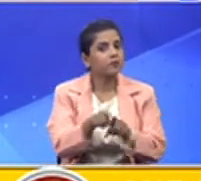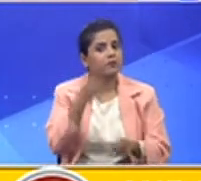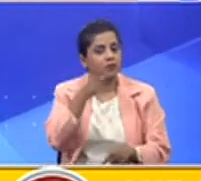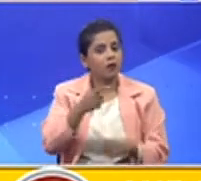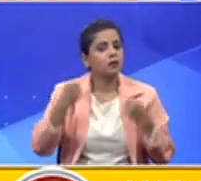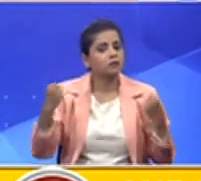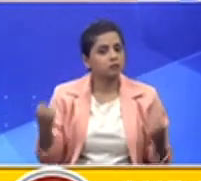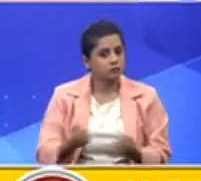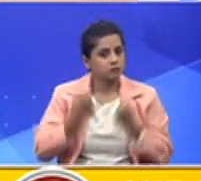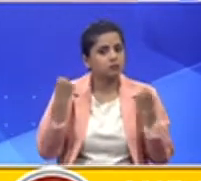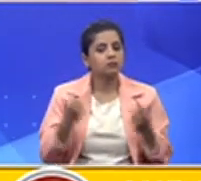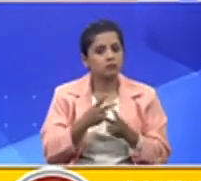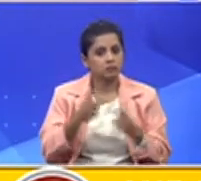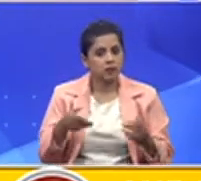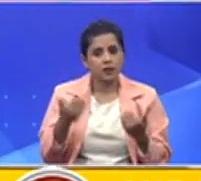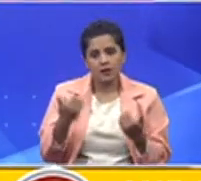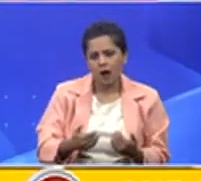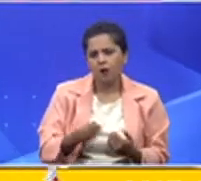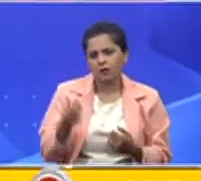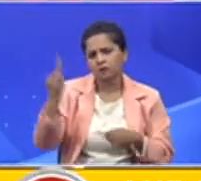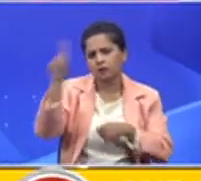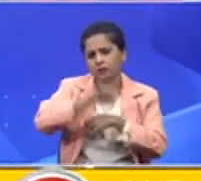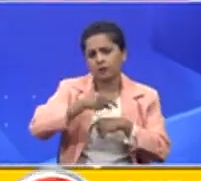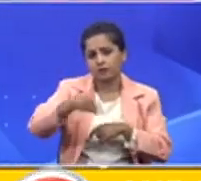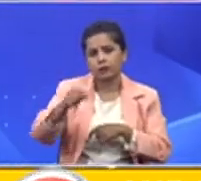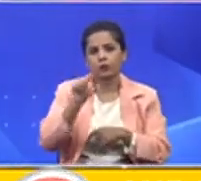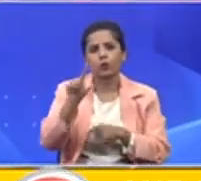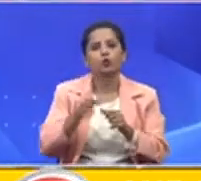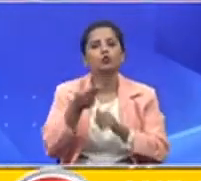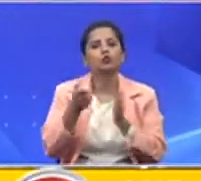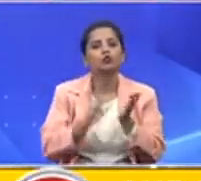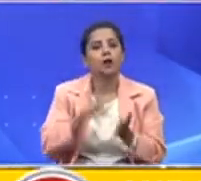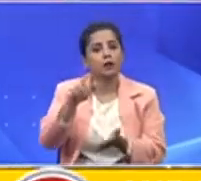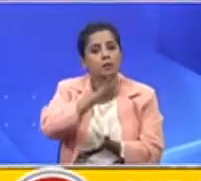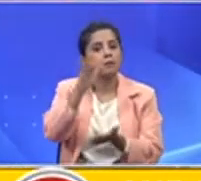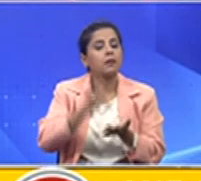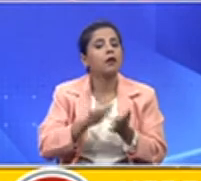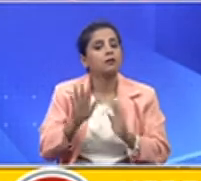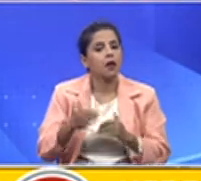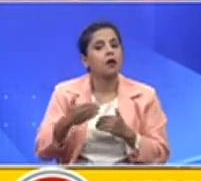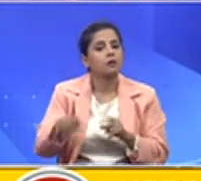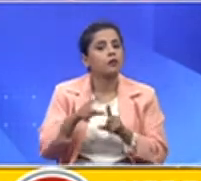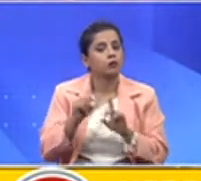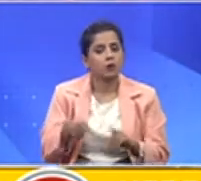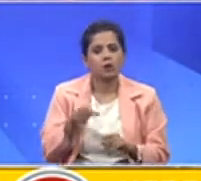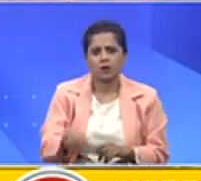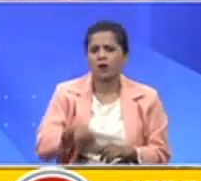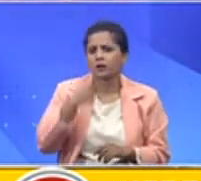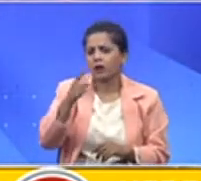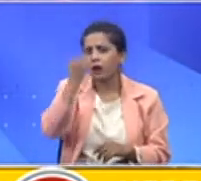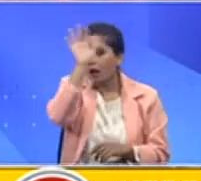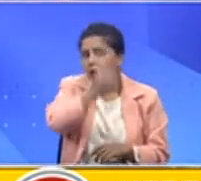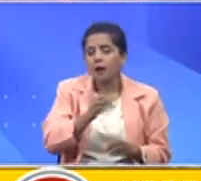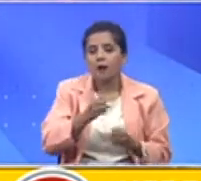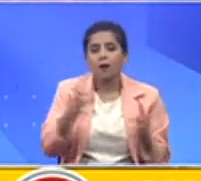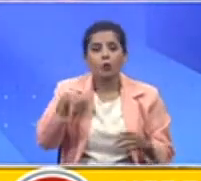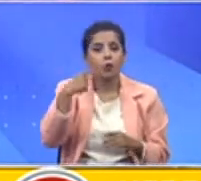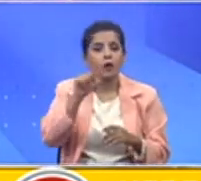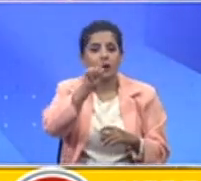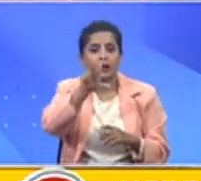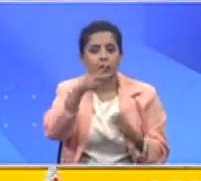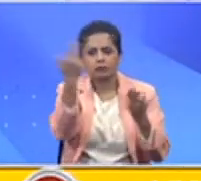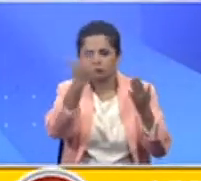एक प्रयास इन दिनों उज्जेन में चल रहा है यहां देश भर के अठारा चित्रकार